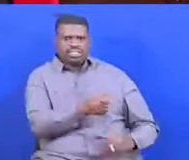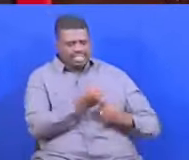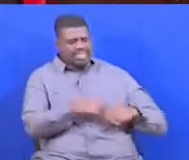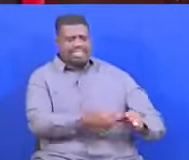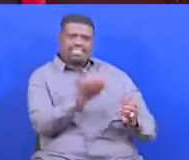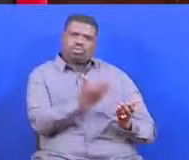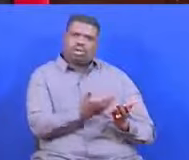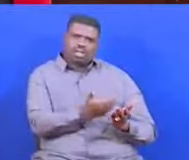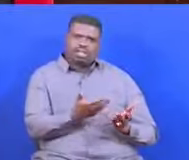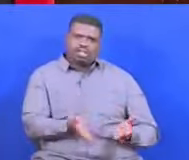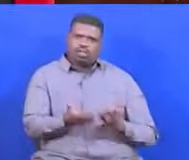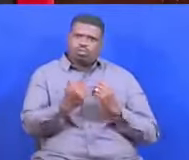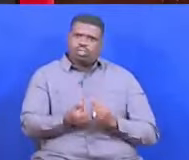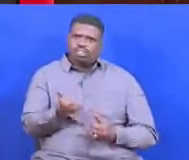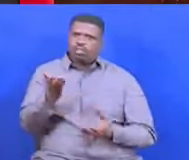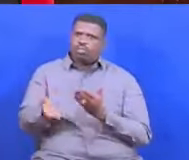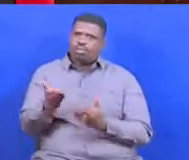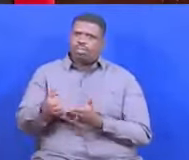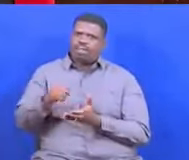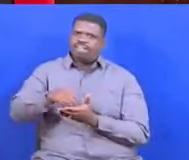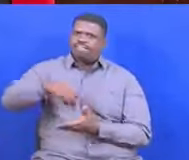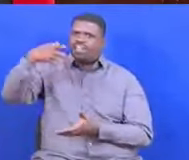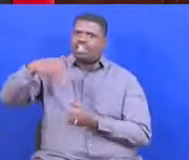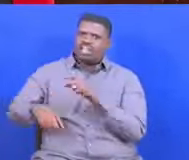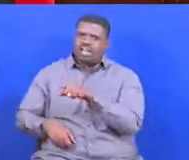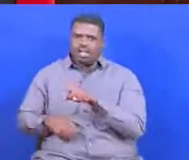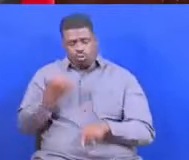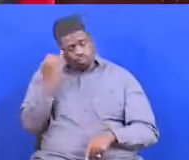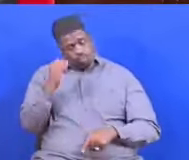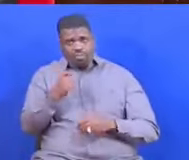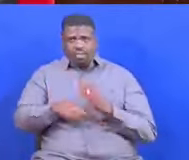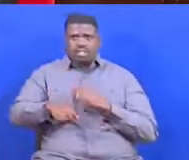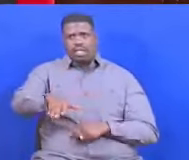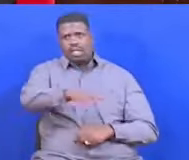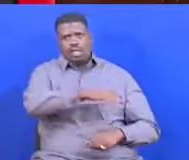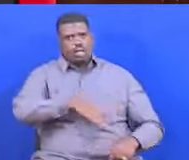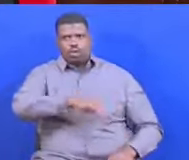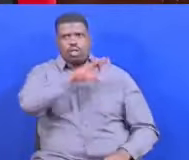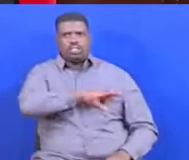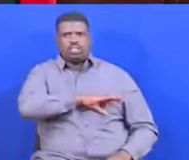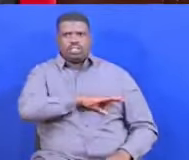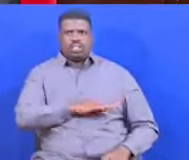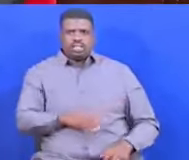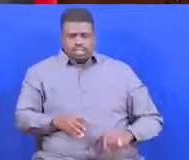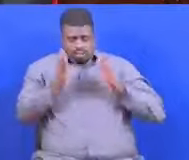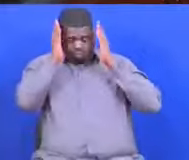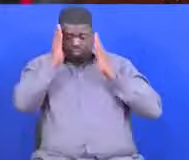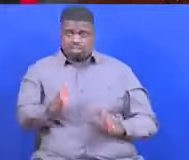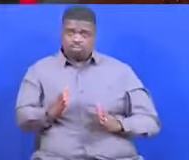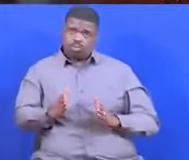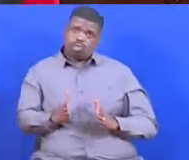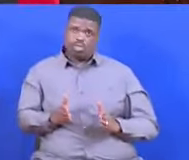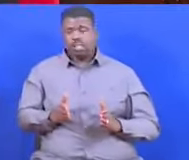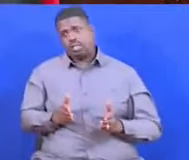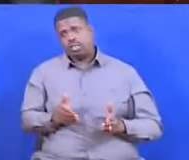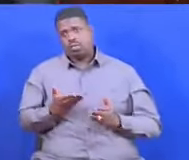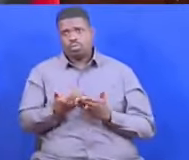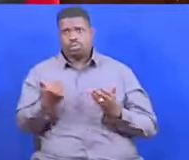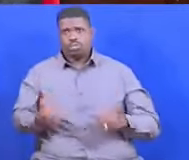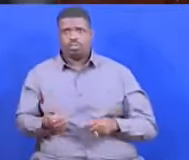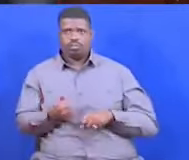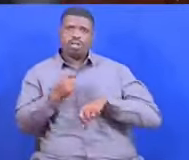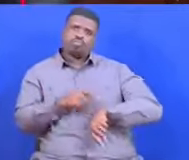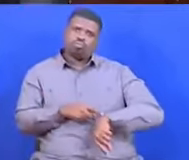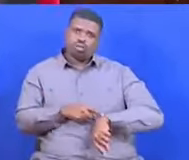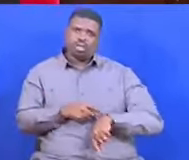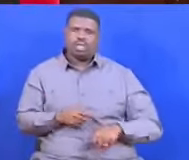haraka ili tuweze kupima tija na ubunifu katika eneo la ajira. Mheshimiwa, baada ya kusema haya na kwa sababu ya interest ya